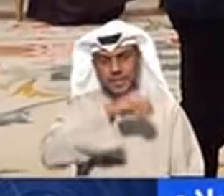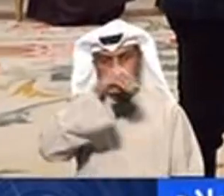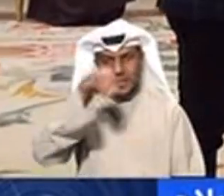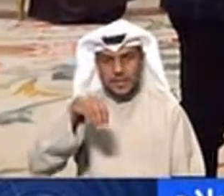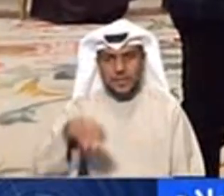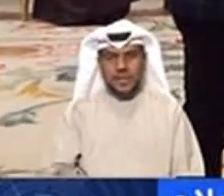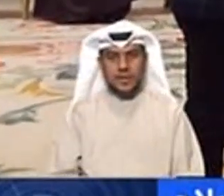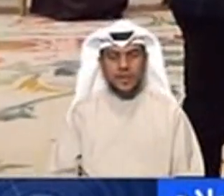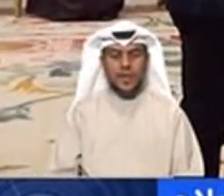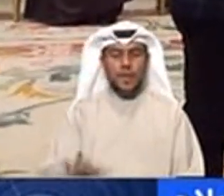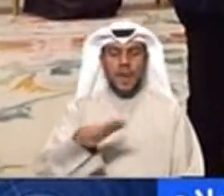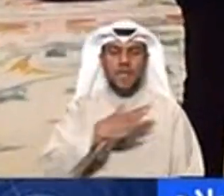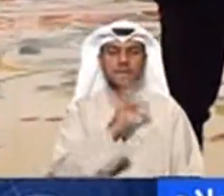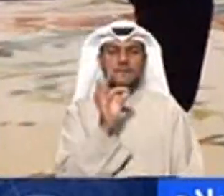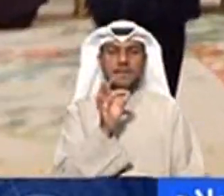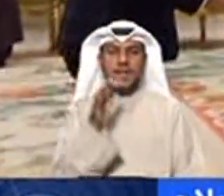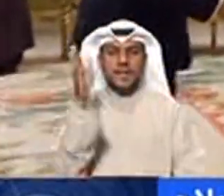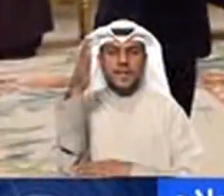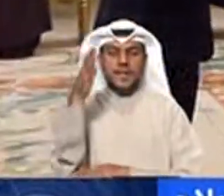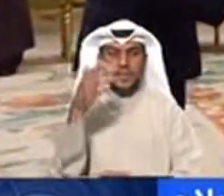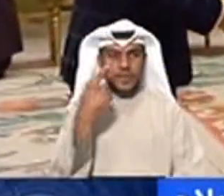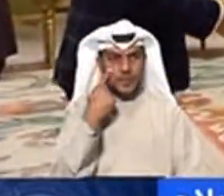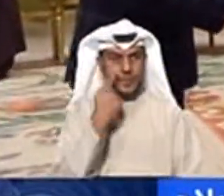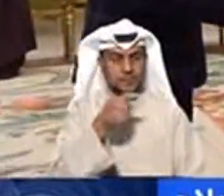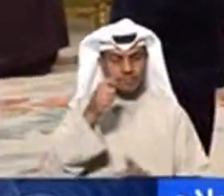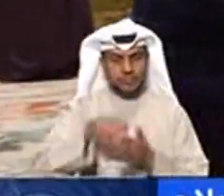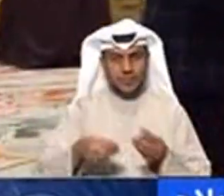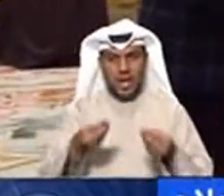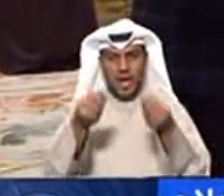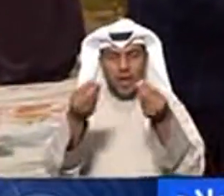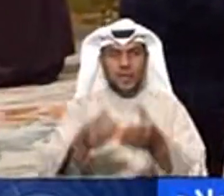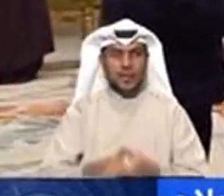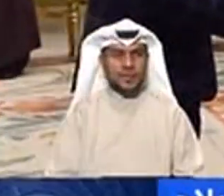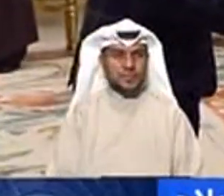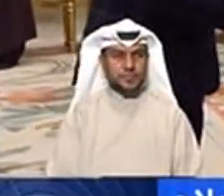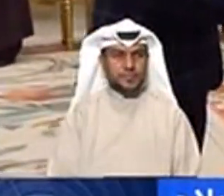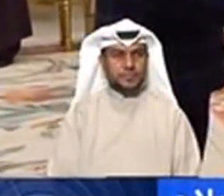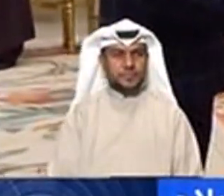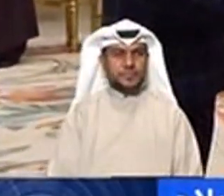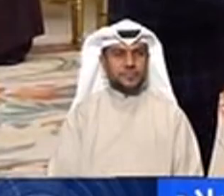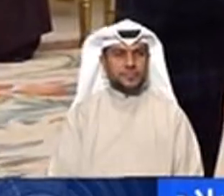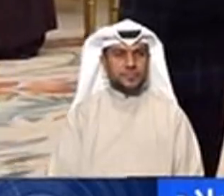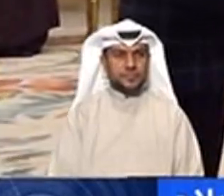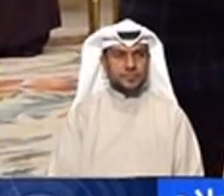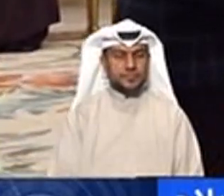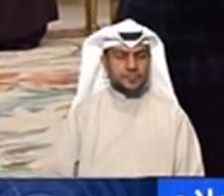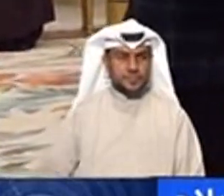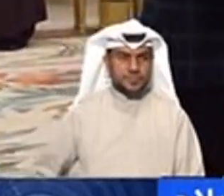للجمهورية الفرنسية. سفيرة الجمهورية الفرنسية لدى دولة الكويت السابقة.